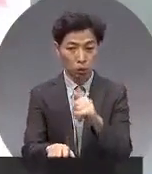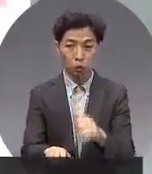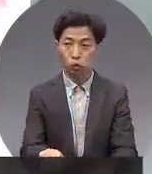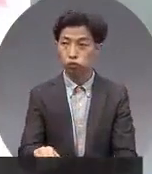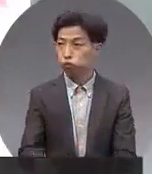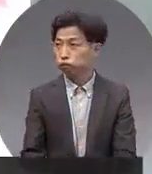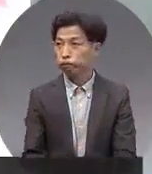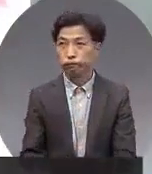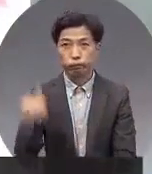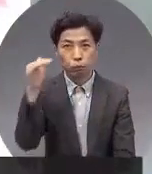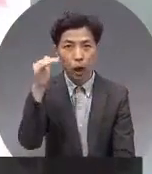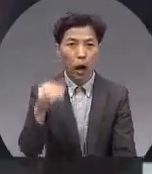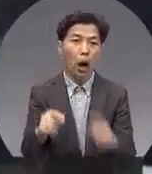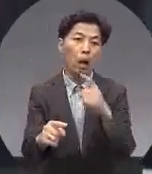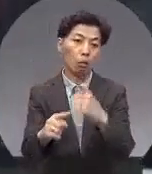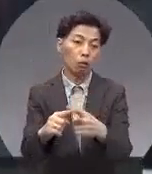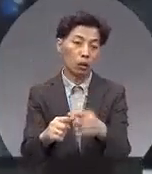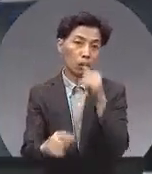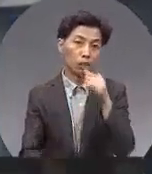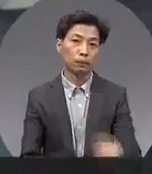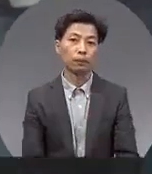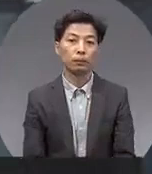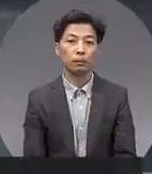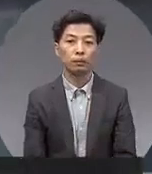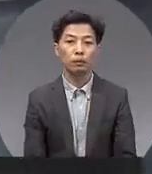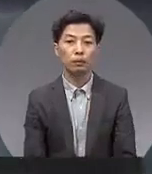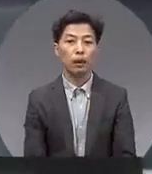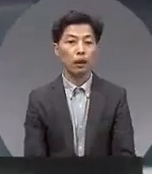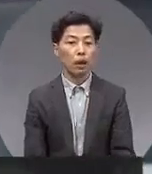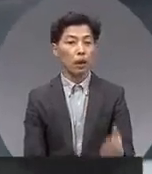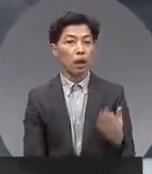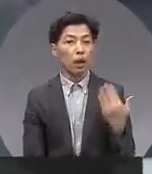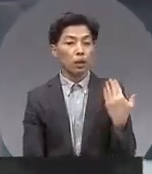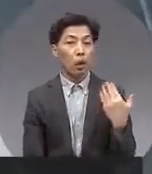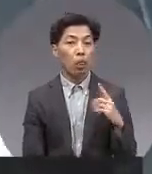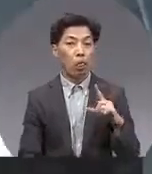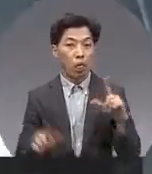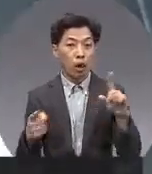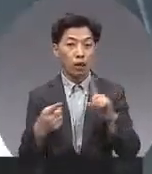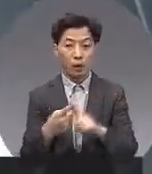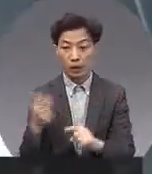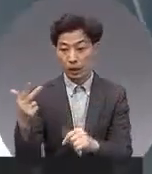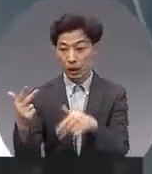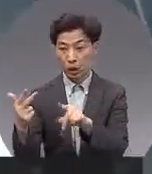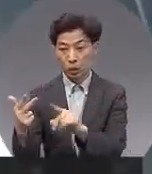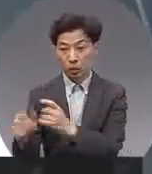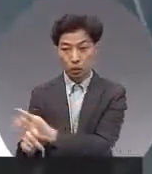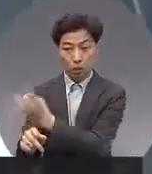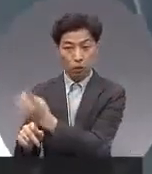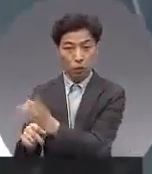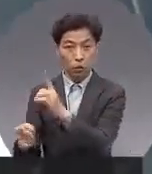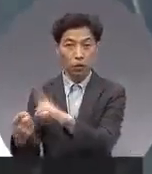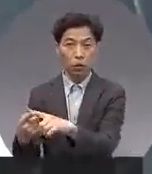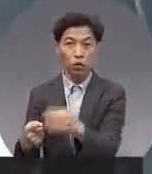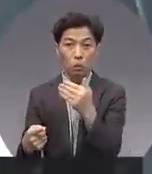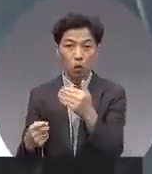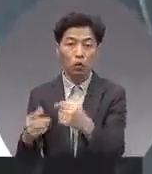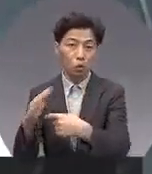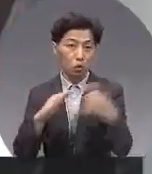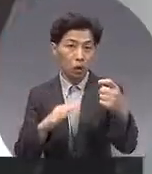기웃기웃거리면서 다니더라고요. 이 남성은 전날에도 7km 떨어진 다른 무인 편의점에서 식품을